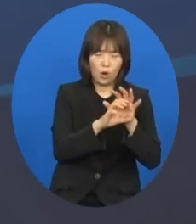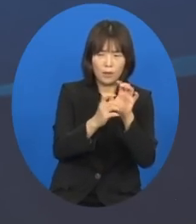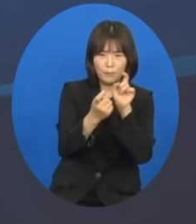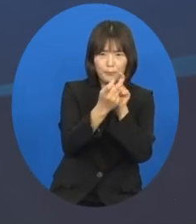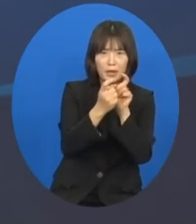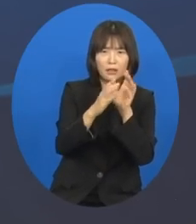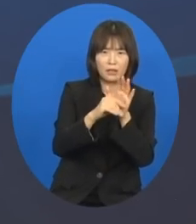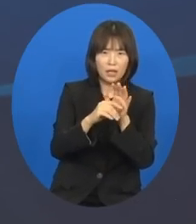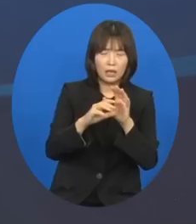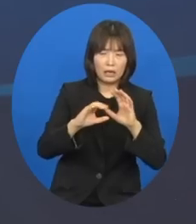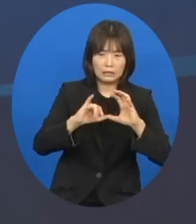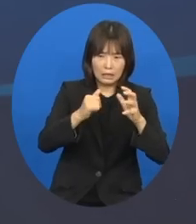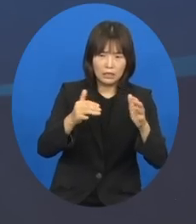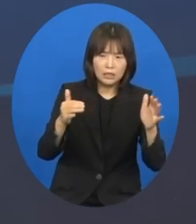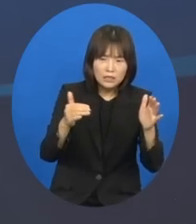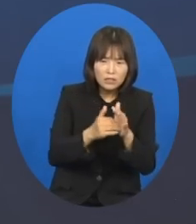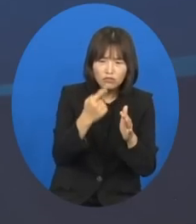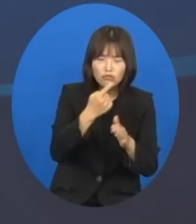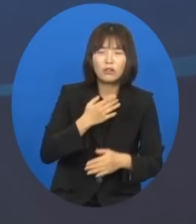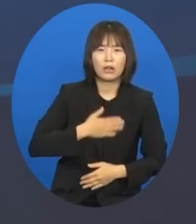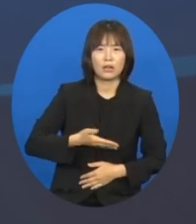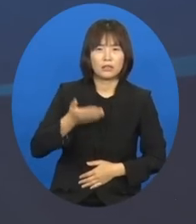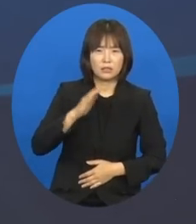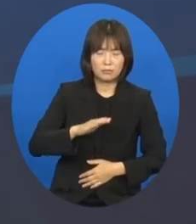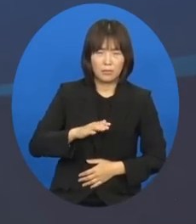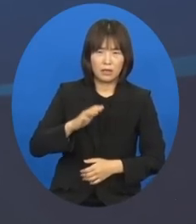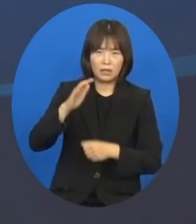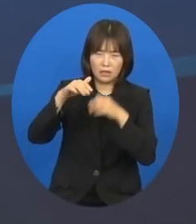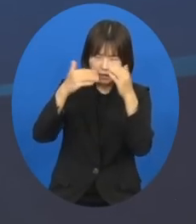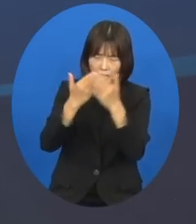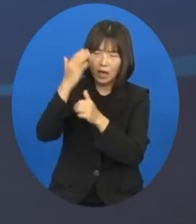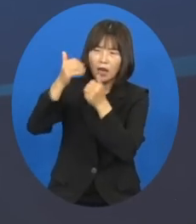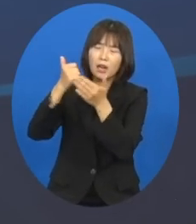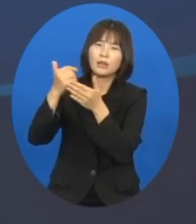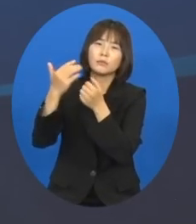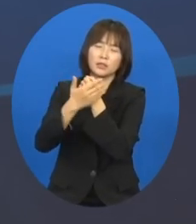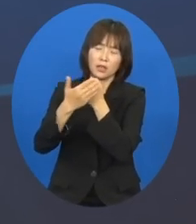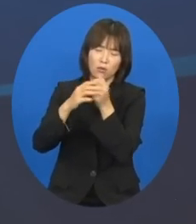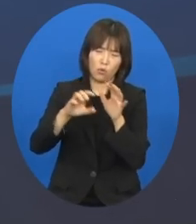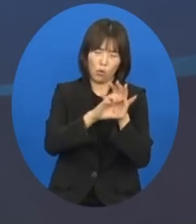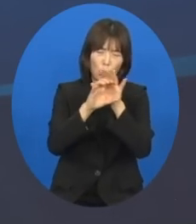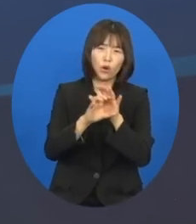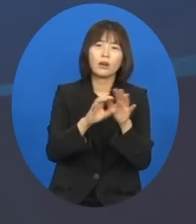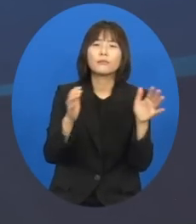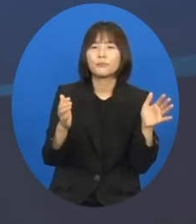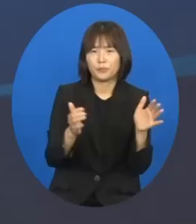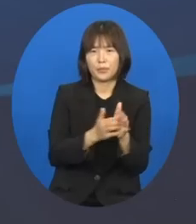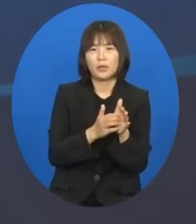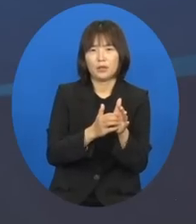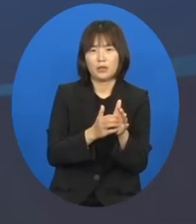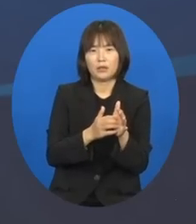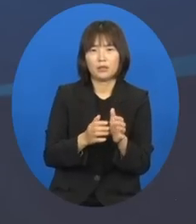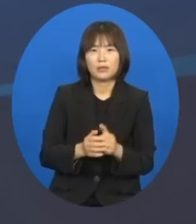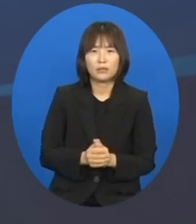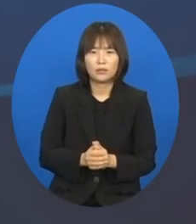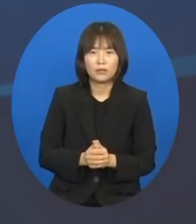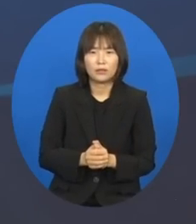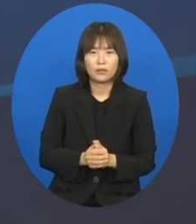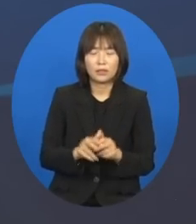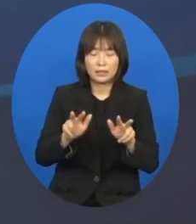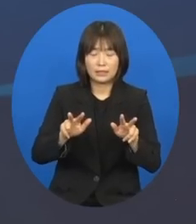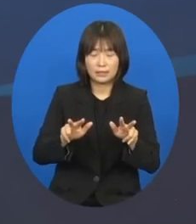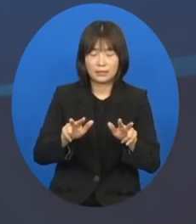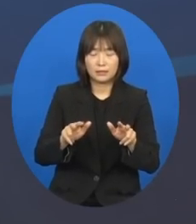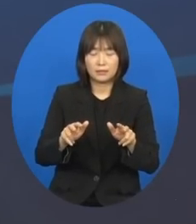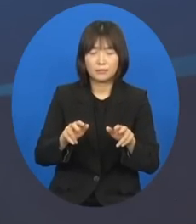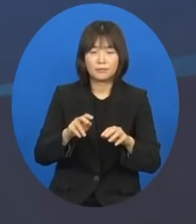그 힘겨운 코로나도 주의 은혜로 다 헤쳐나오고이 자리에 앉아 있는 것이 여러분 은혜가 아니고 뭐가 은혜겠습니까